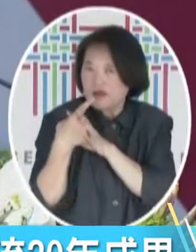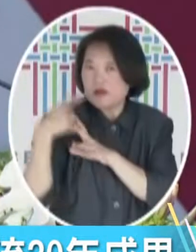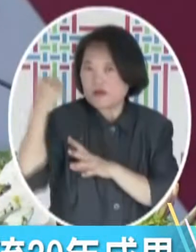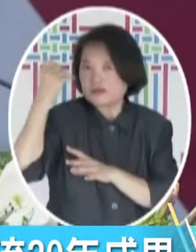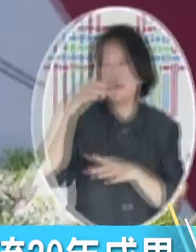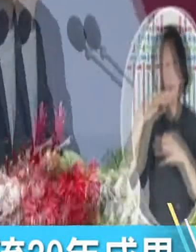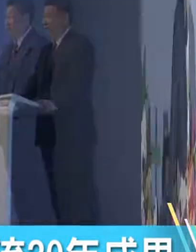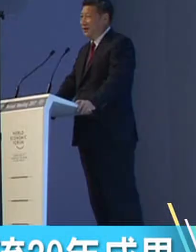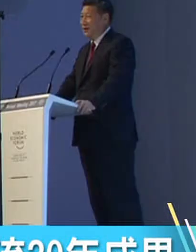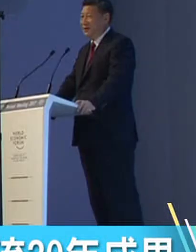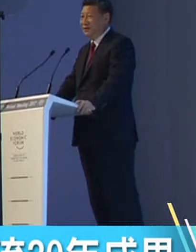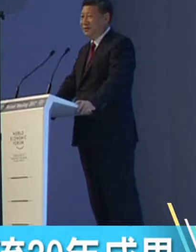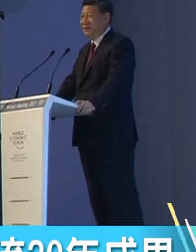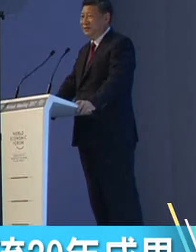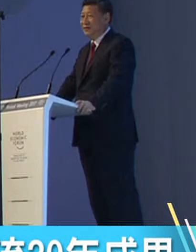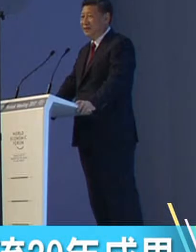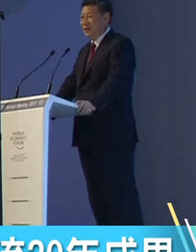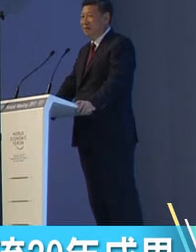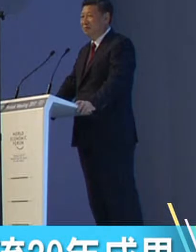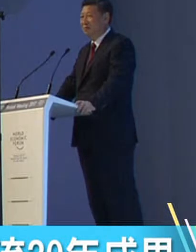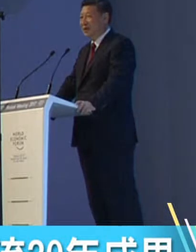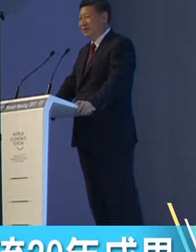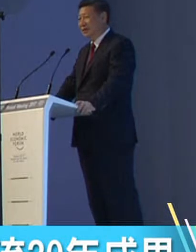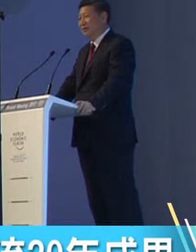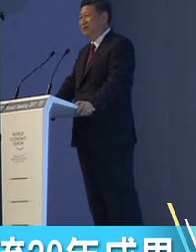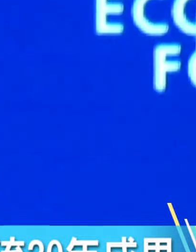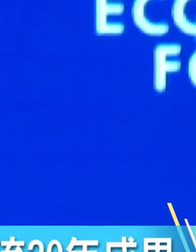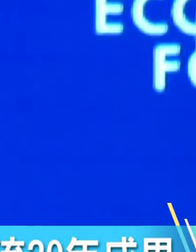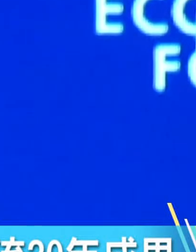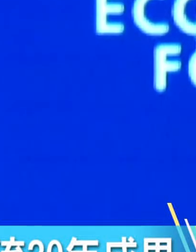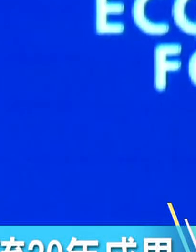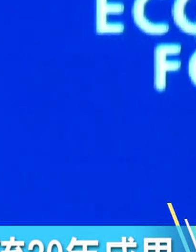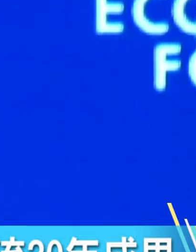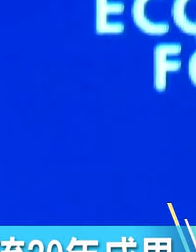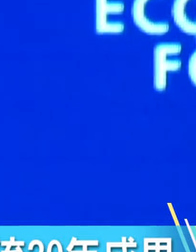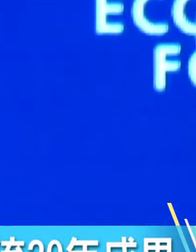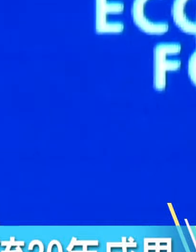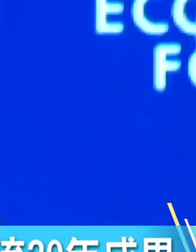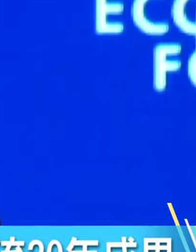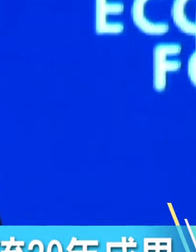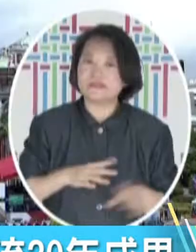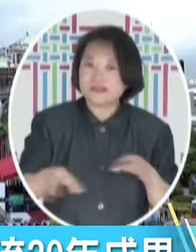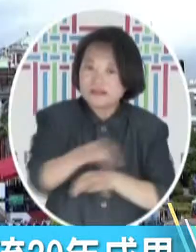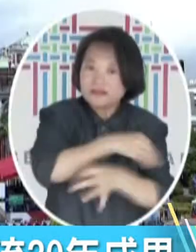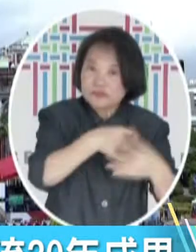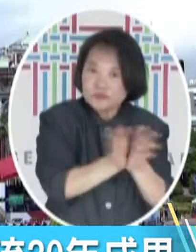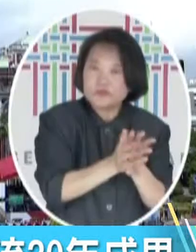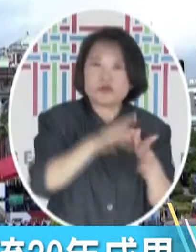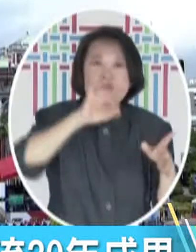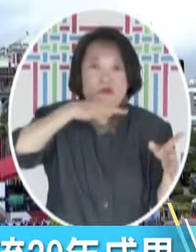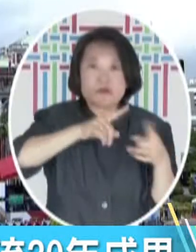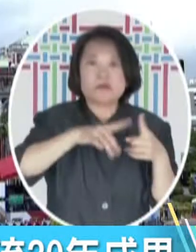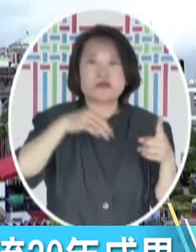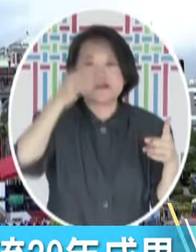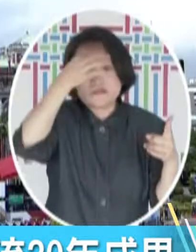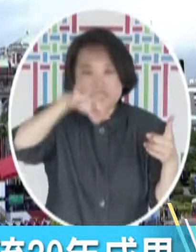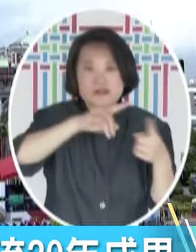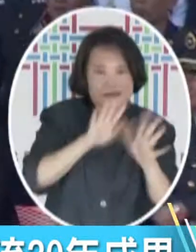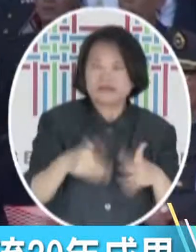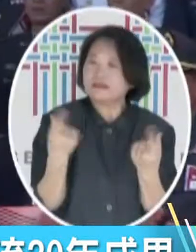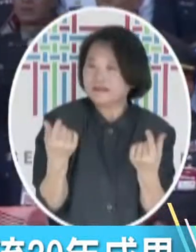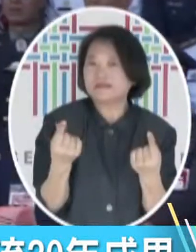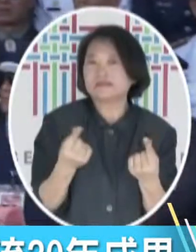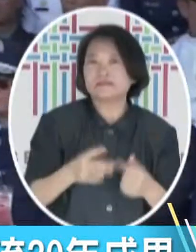友谊，这句话其实是中国大陆在2014年后常常强调的话。蔡总统第一次接下这